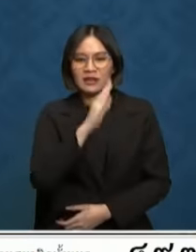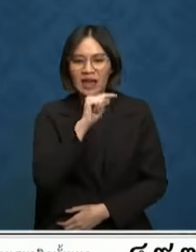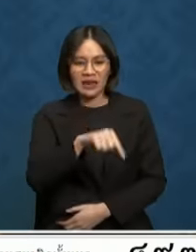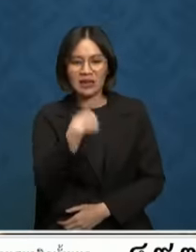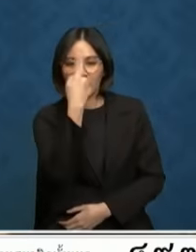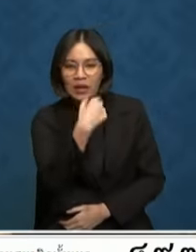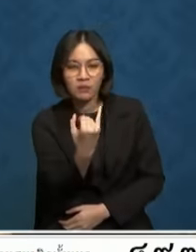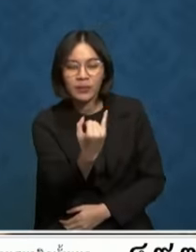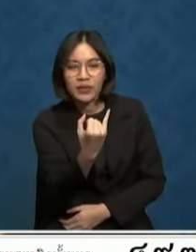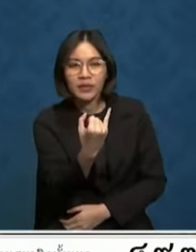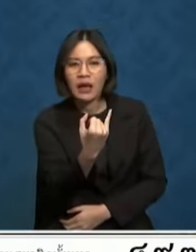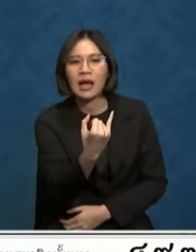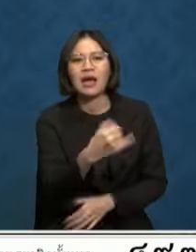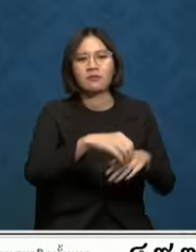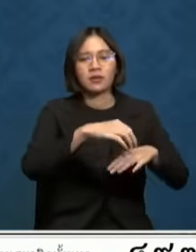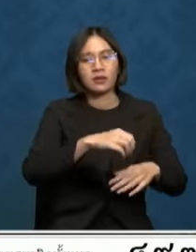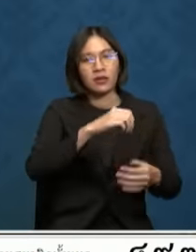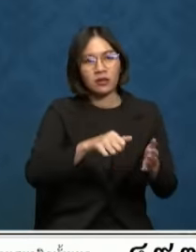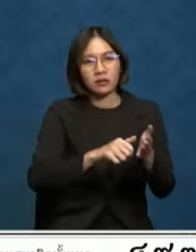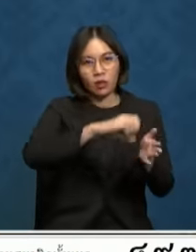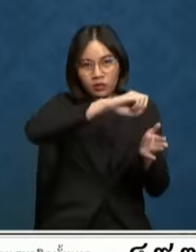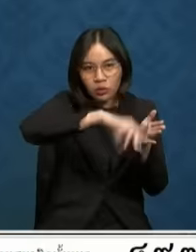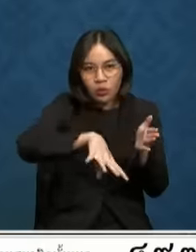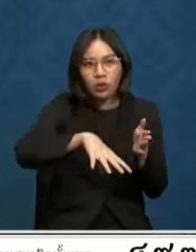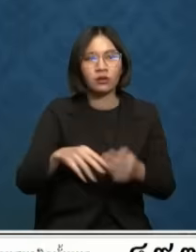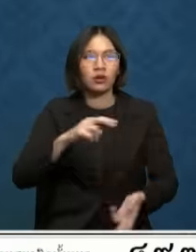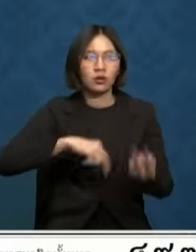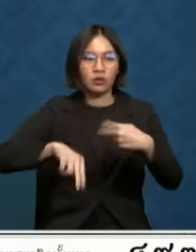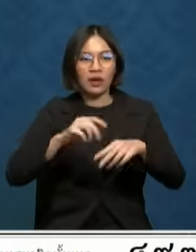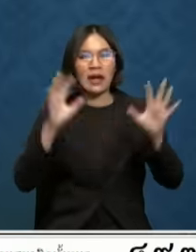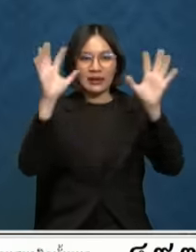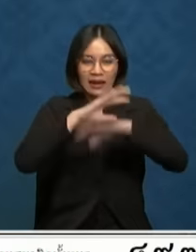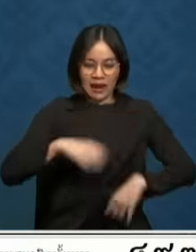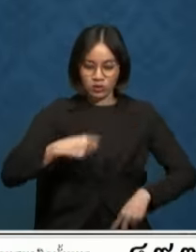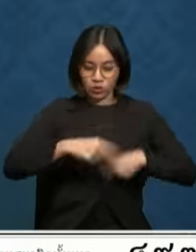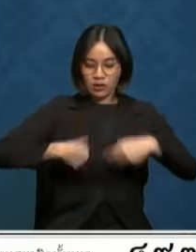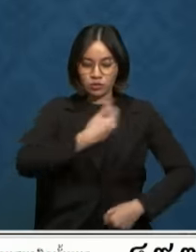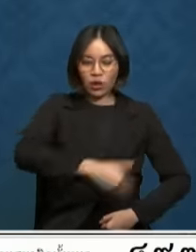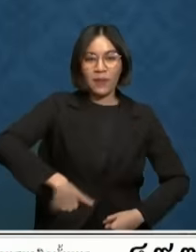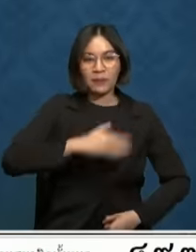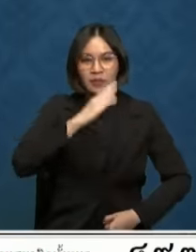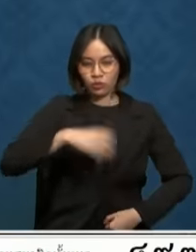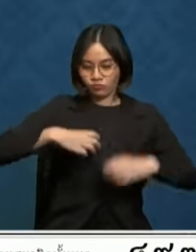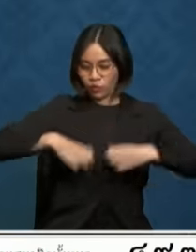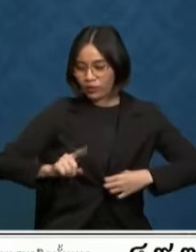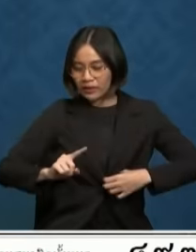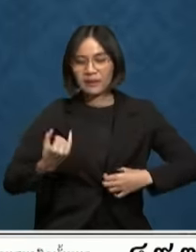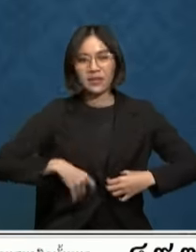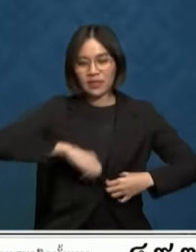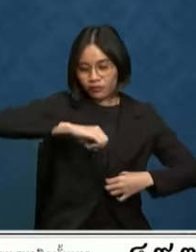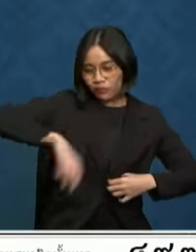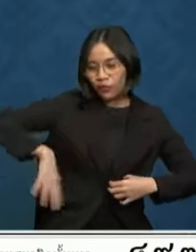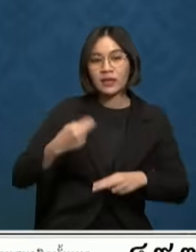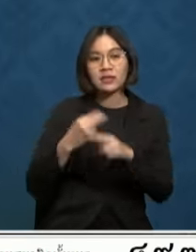ตัดทิ้งรักษาอวัยวะตัดอวัยวะรักษาชีวิตผมไม่